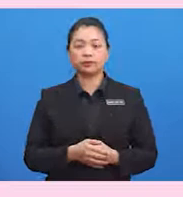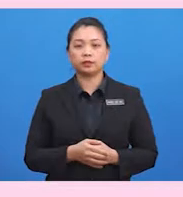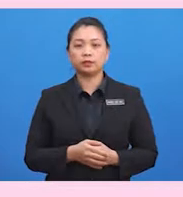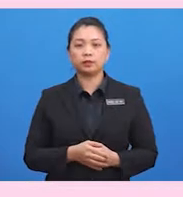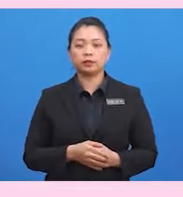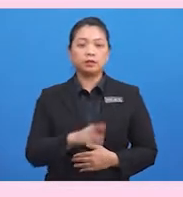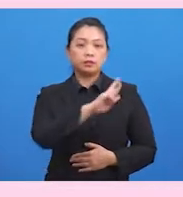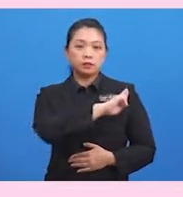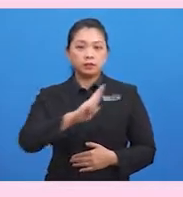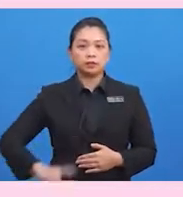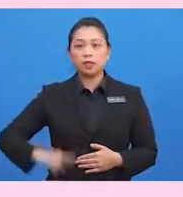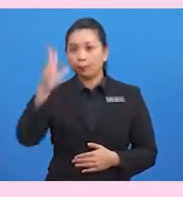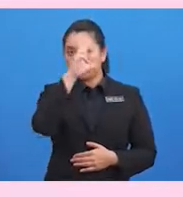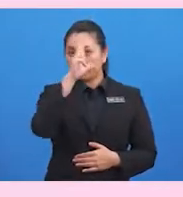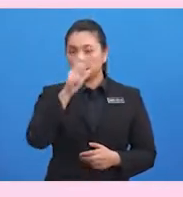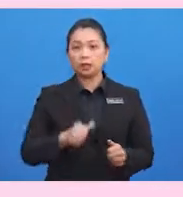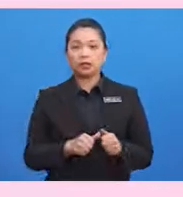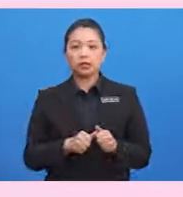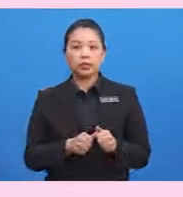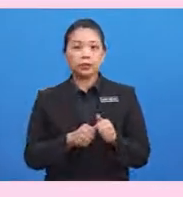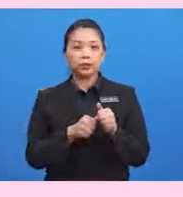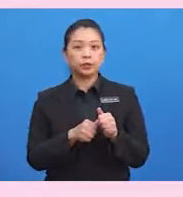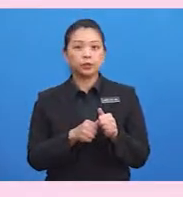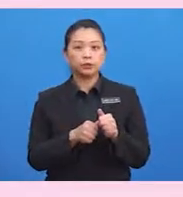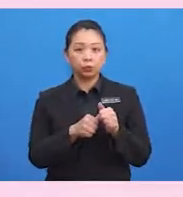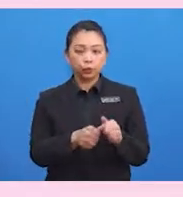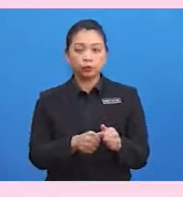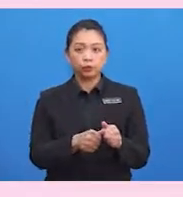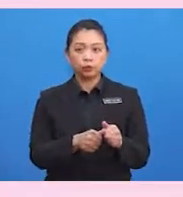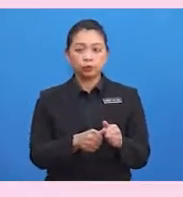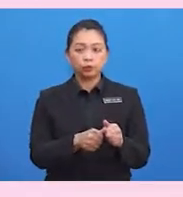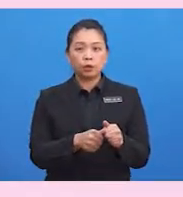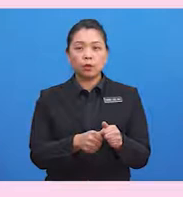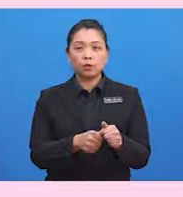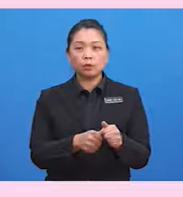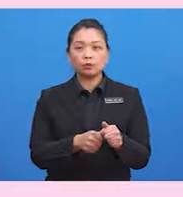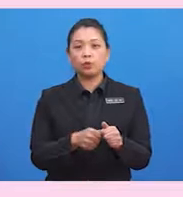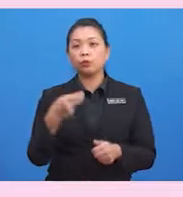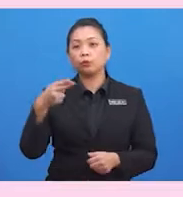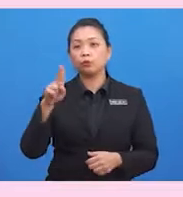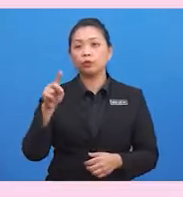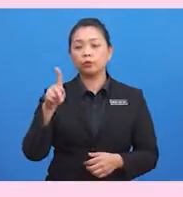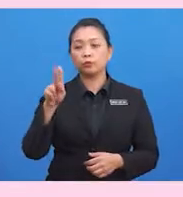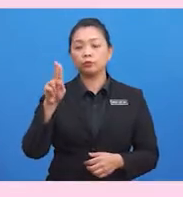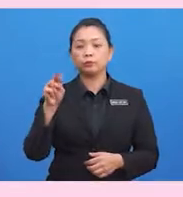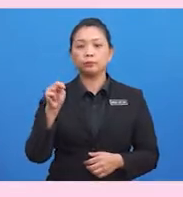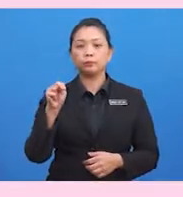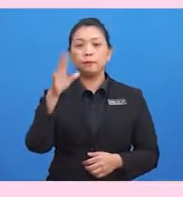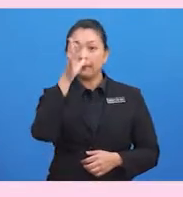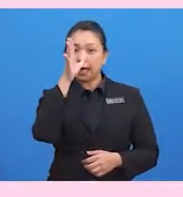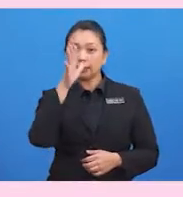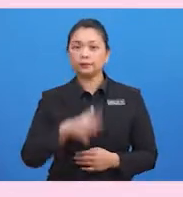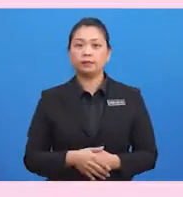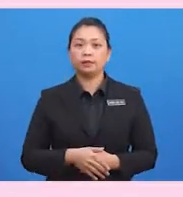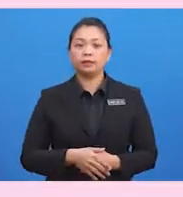memerintah berlandaskan bidang kuase yang telah termaktub dalam hukum Tanon melakukan antara contoh-contoh